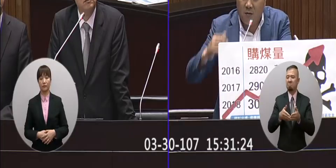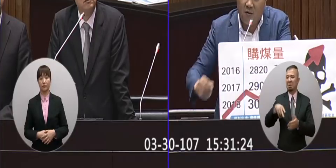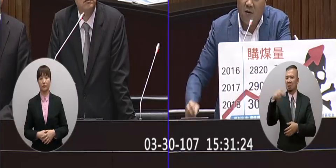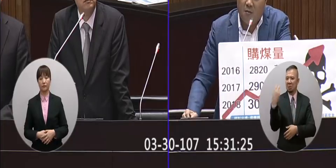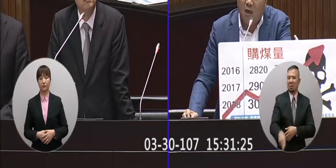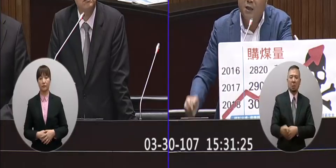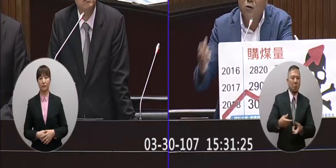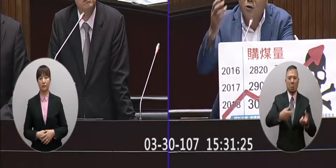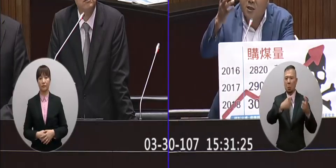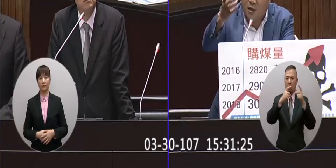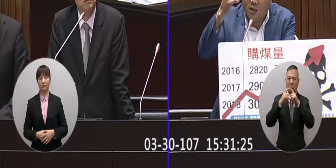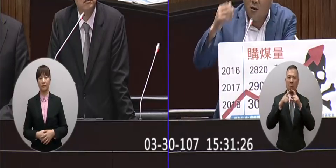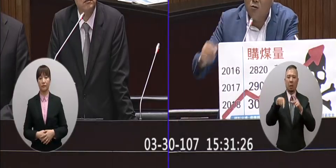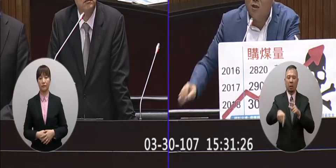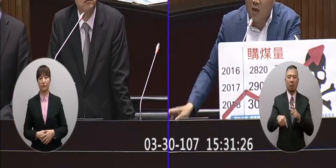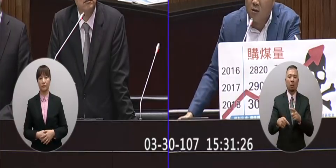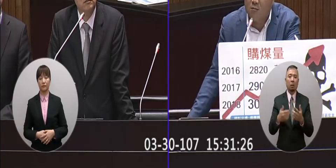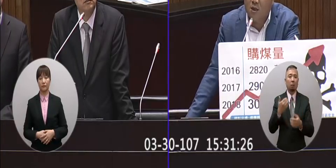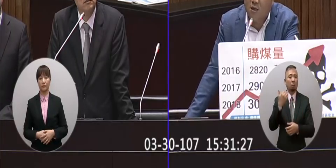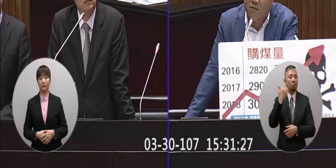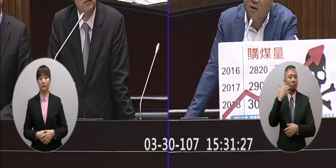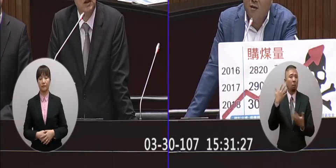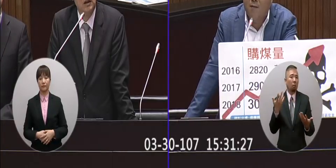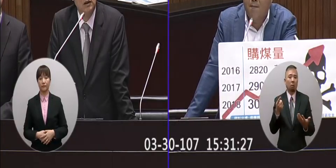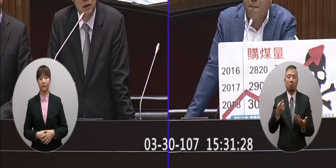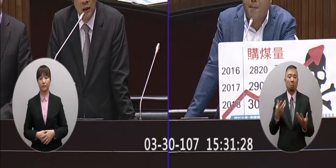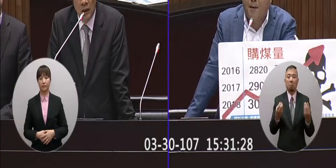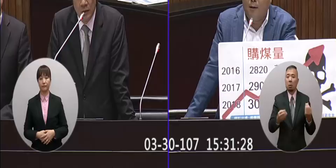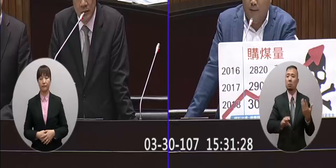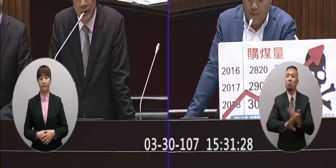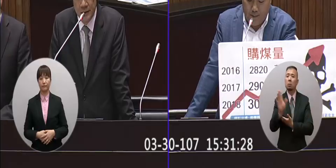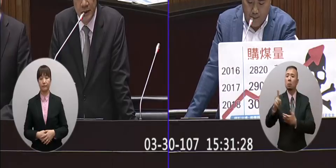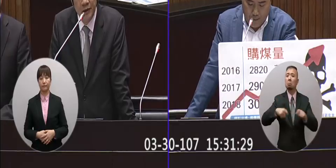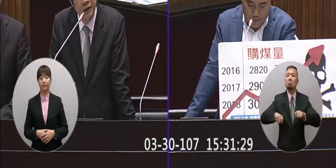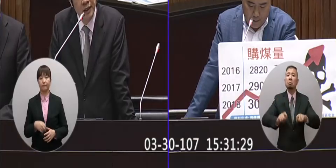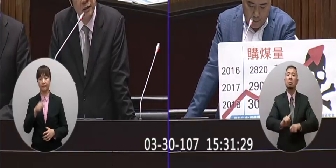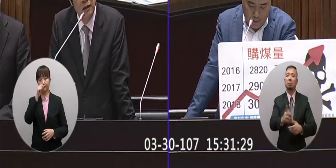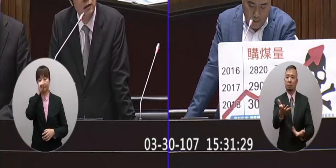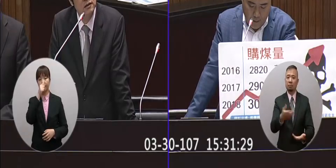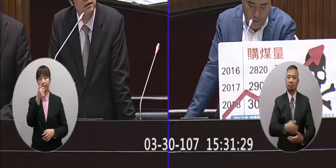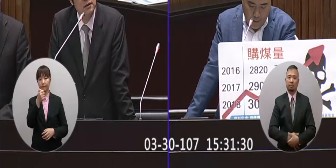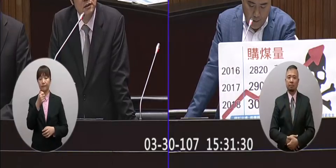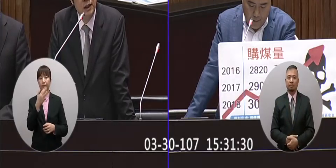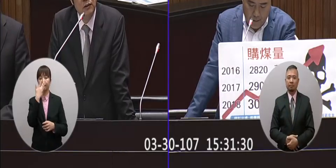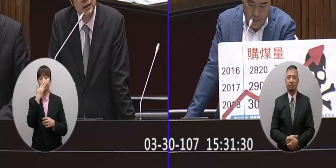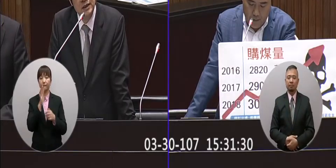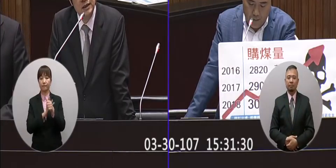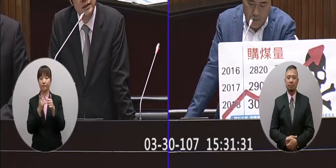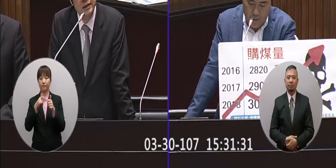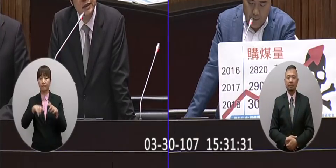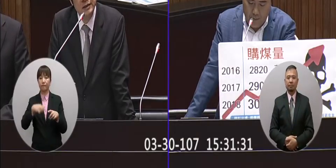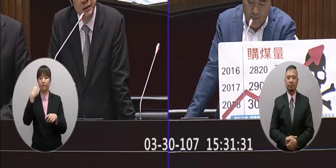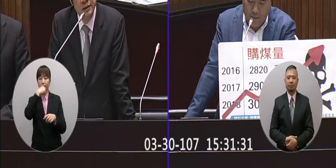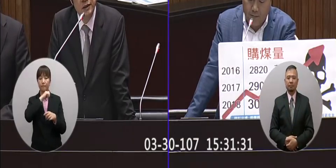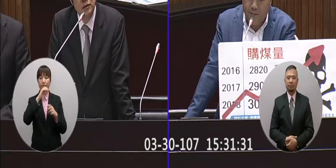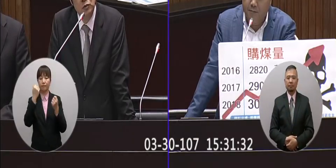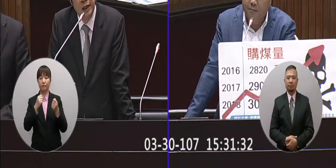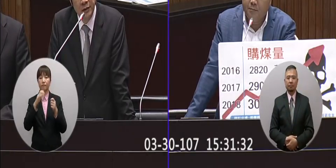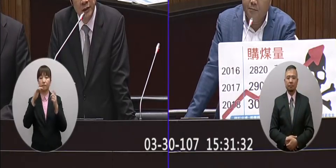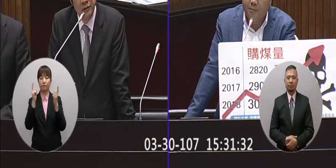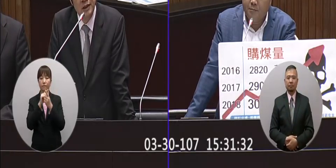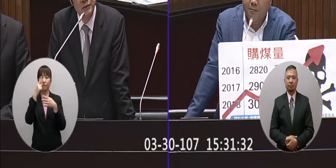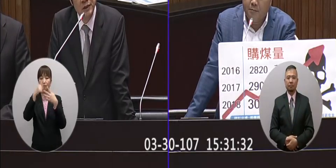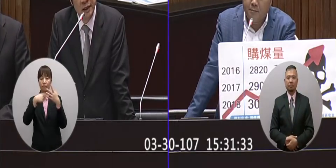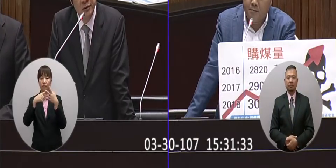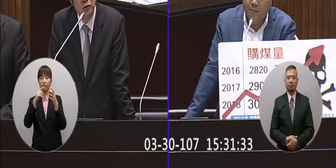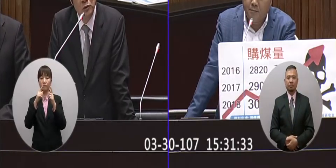然你没有别的办法了吗？还是说院长你可以告诉我你还有什么替代方案？ 好，感谢严委员。台湾在特定的季节污